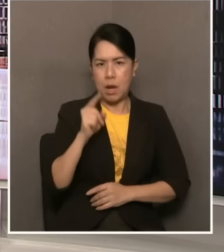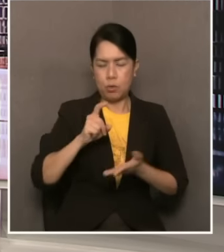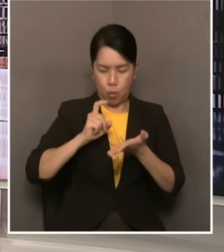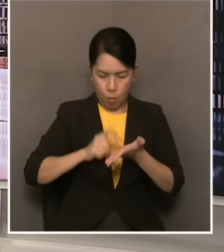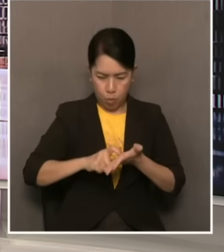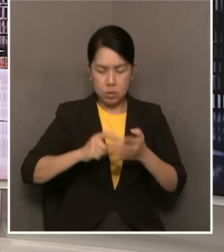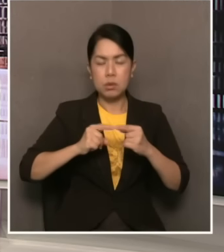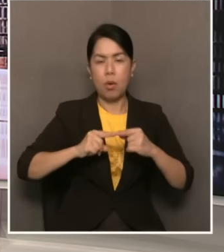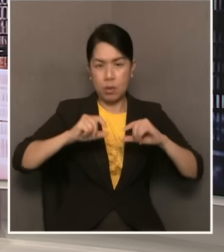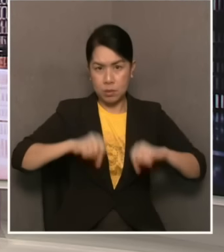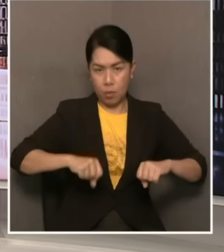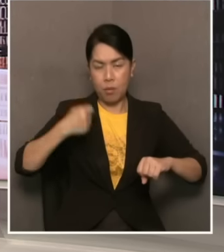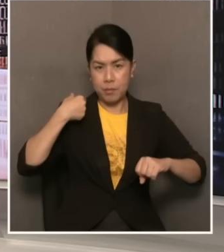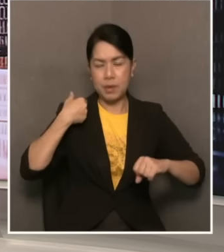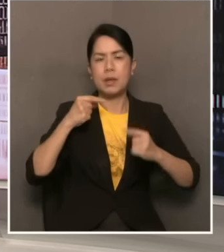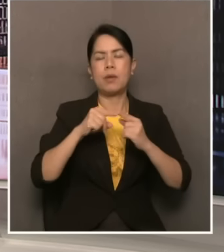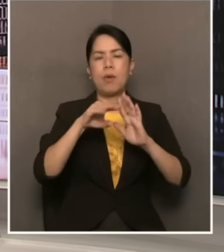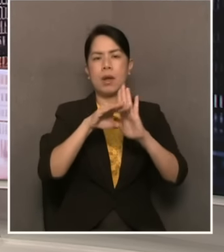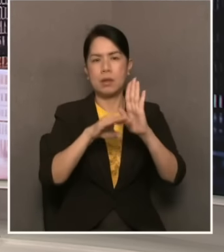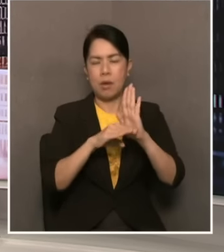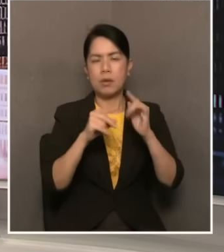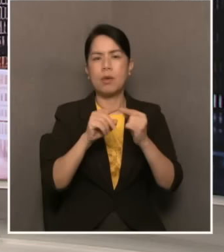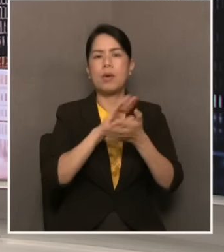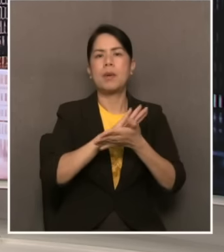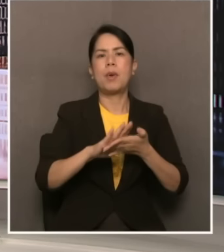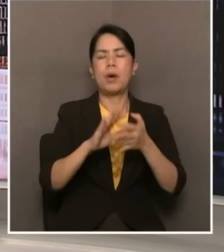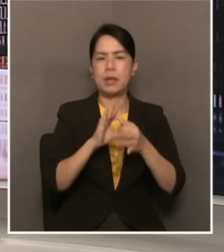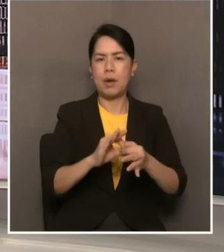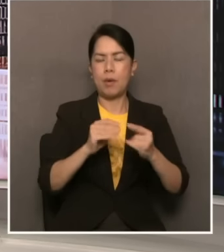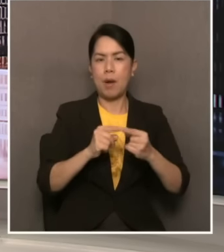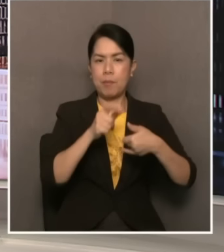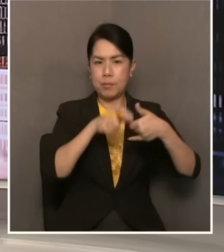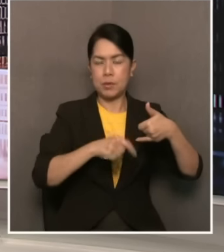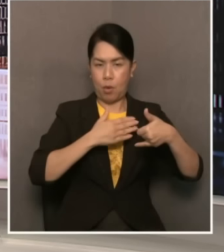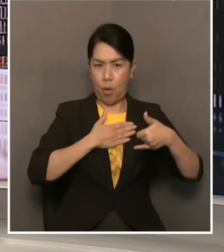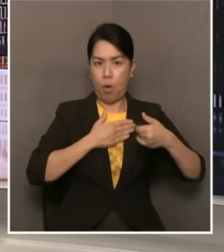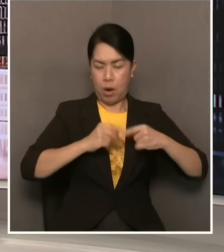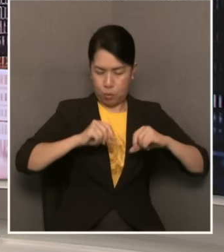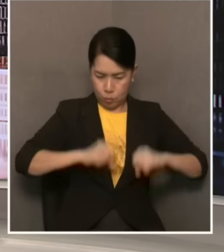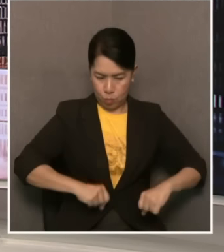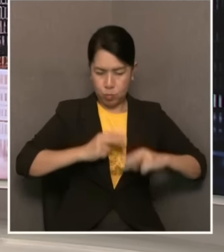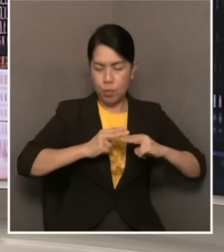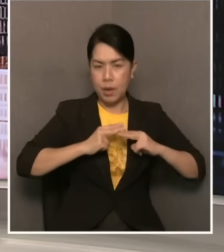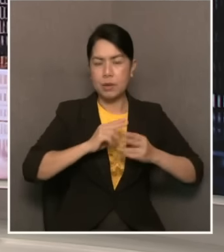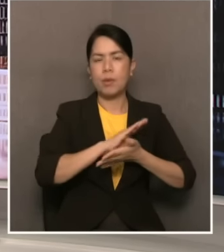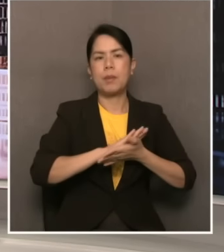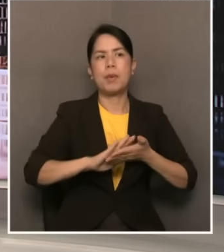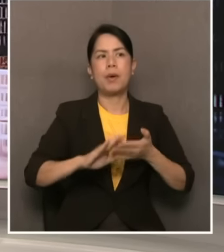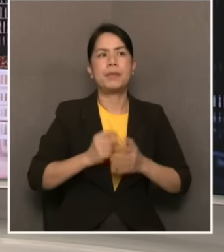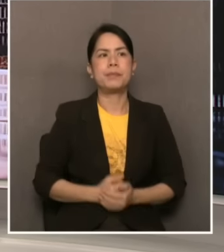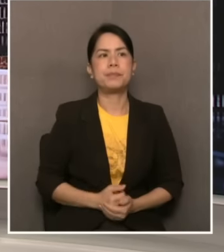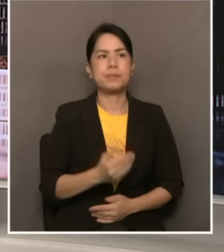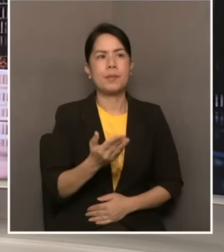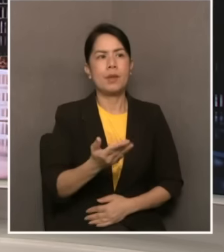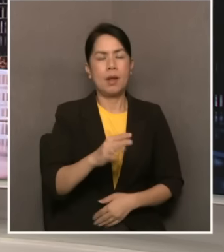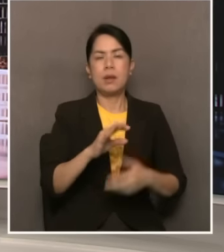งหัจนั้กจะเสจสนขนตอนของการยินยตวตนเพื่คปลดภัยต่าง ๆ แล้วค่ะในส่วนขขั้นตอนนี้ค่ เป็นขั้นตอนข